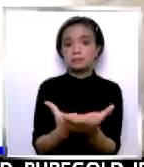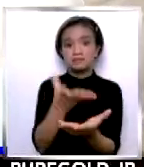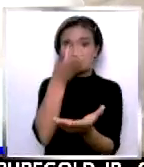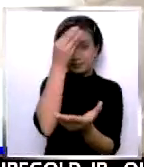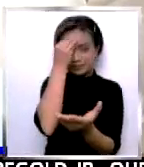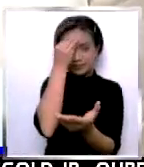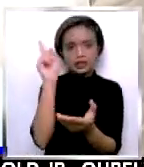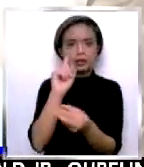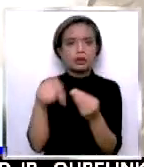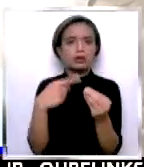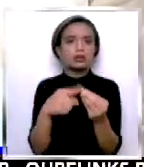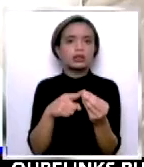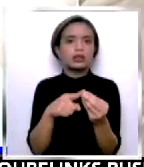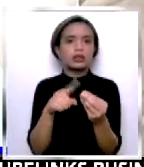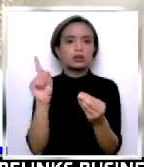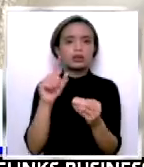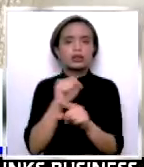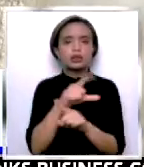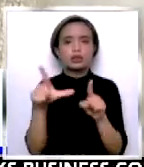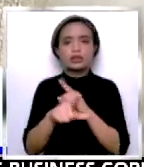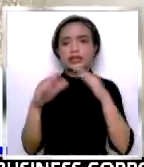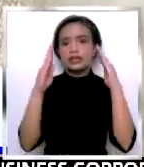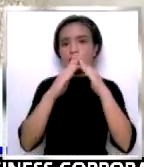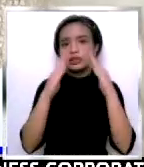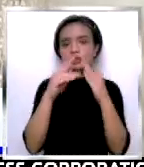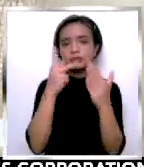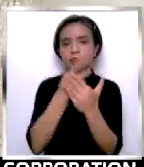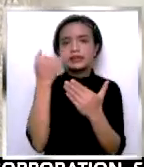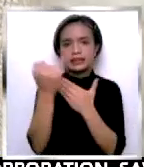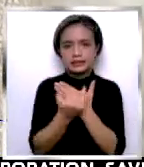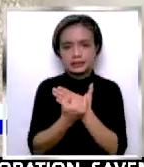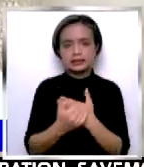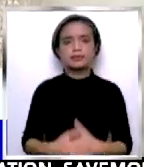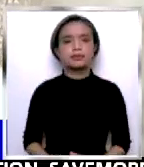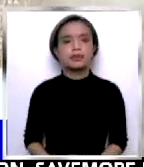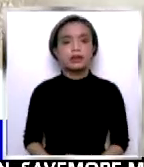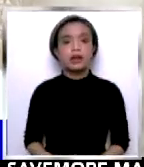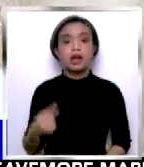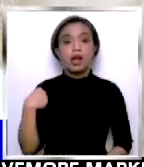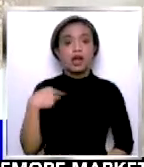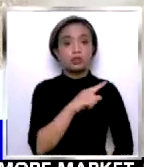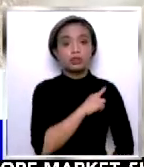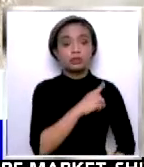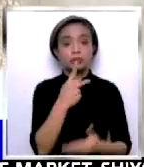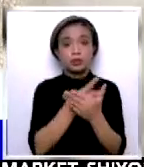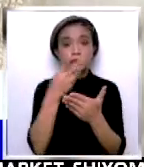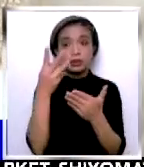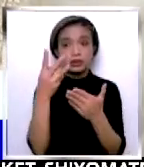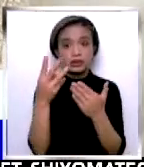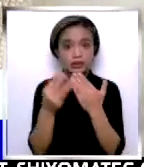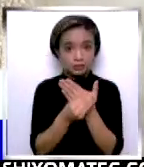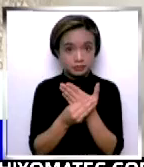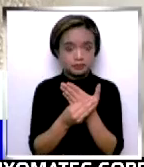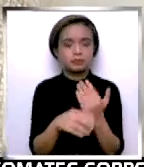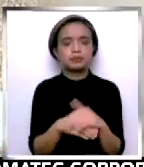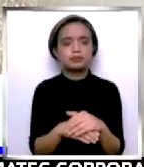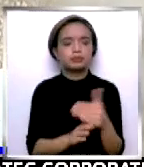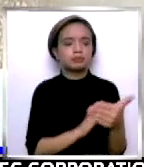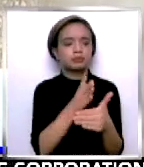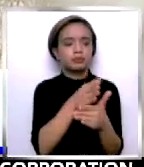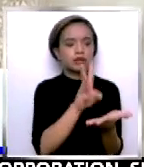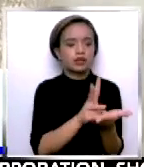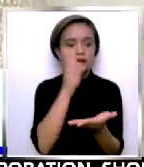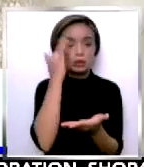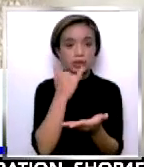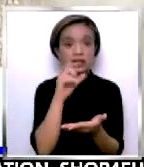ng mga nakaraang socialized housing projects. Ang aming pong programa, on-site in-city, because we believe that